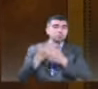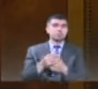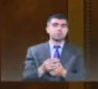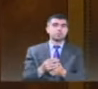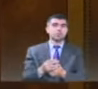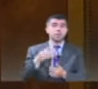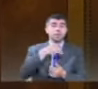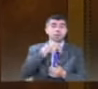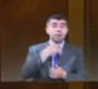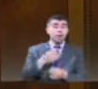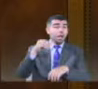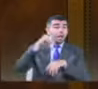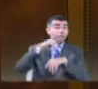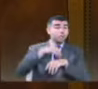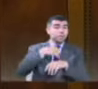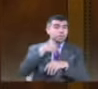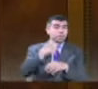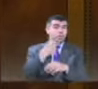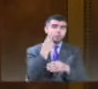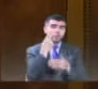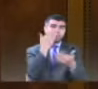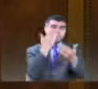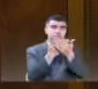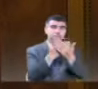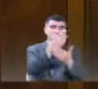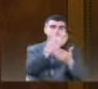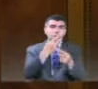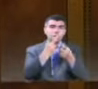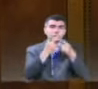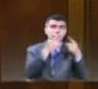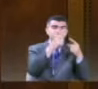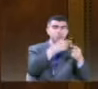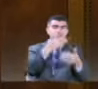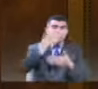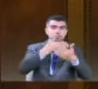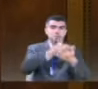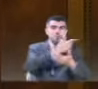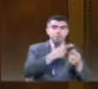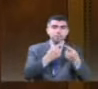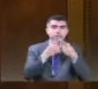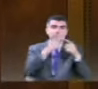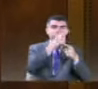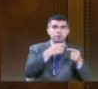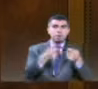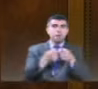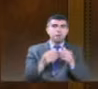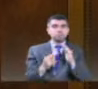عن ارتياحه للحصيلة الإيجابية لتفعيل الوثيقة المشتركة حول الوضع